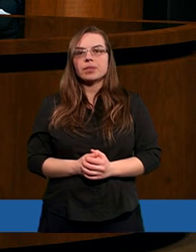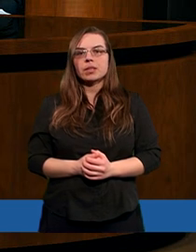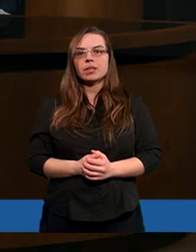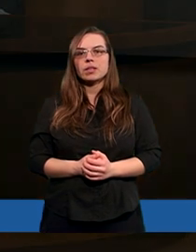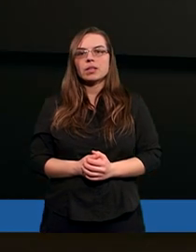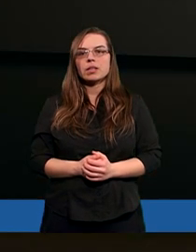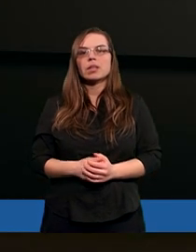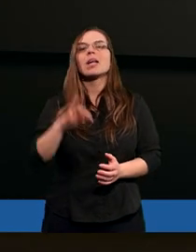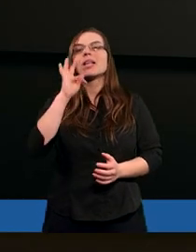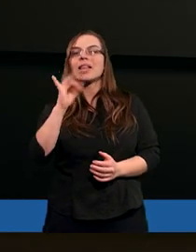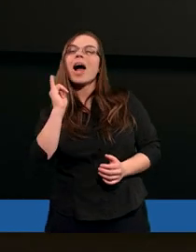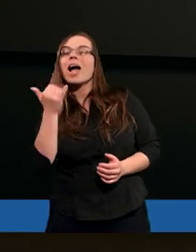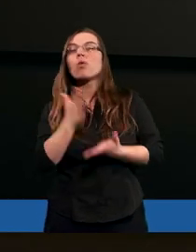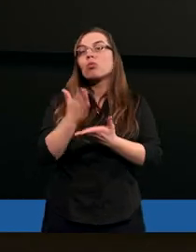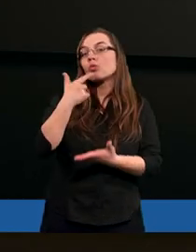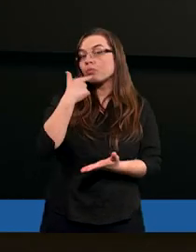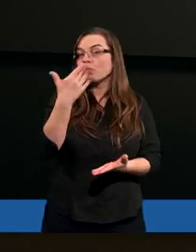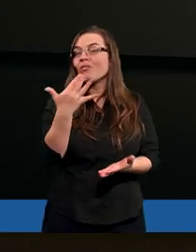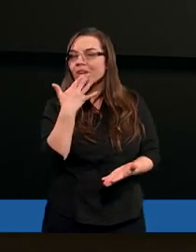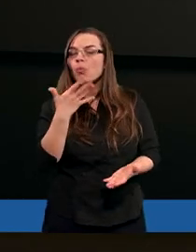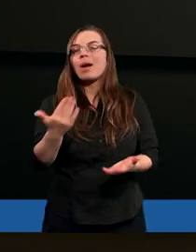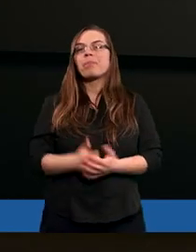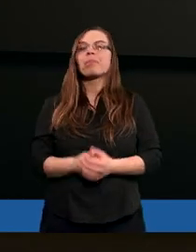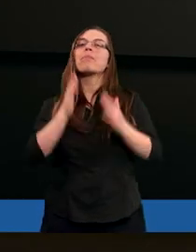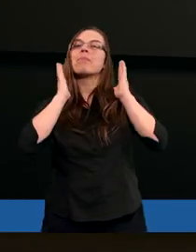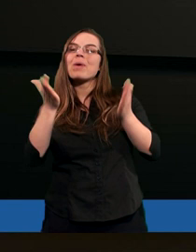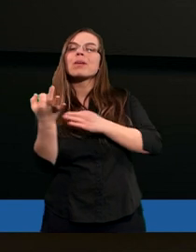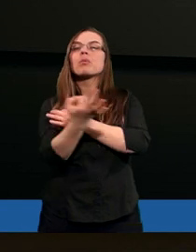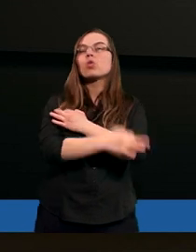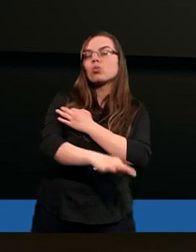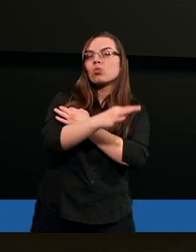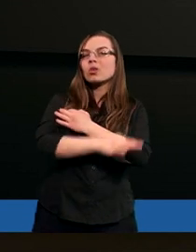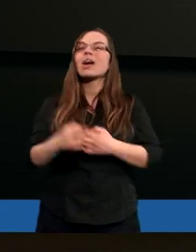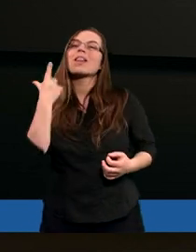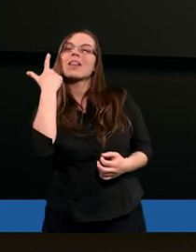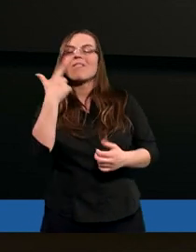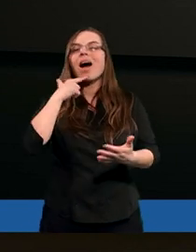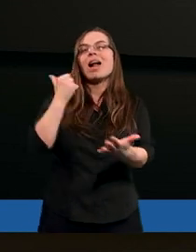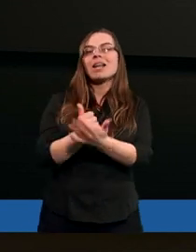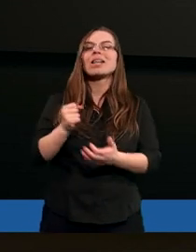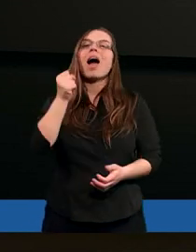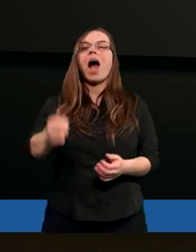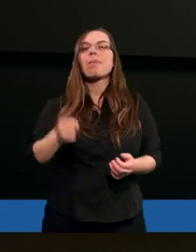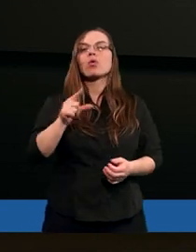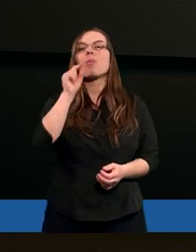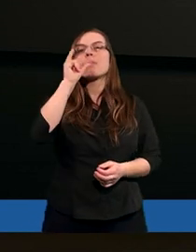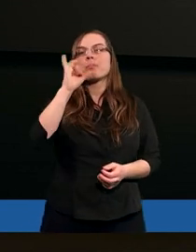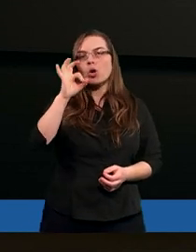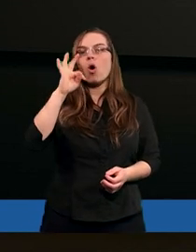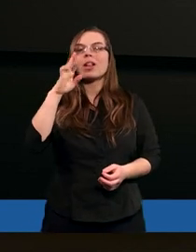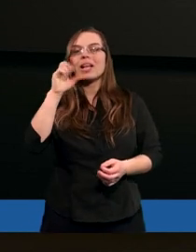Tak jak już powiedziałem, będziemy studiować dwa listy apostoła Piotra.